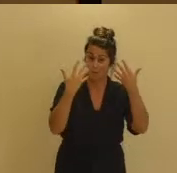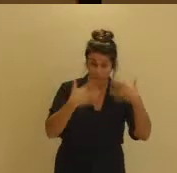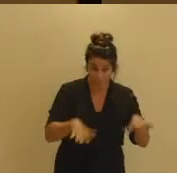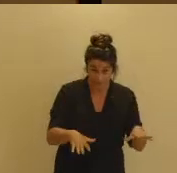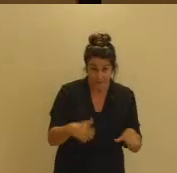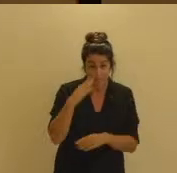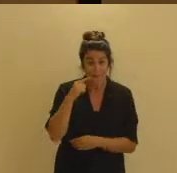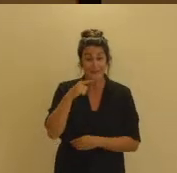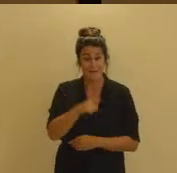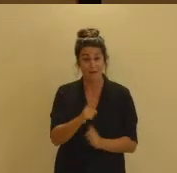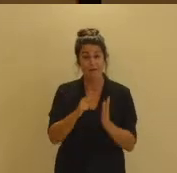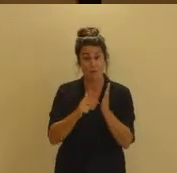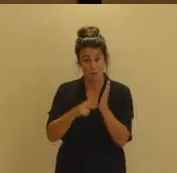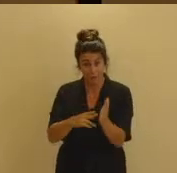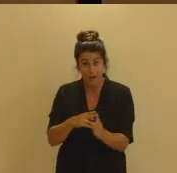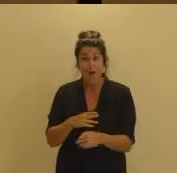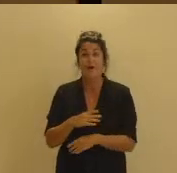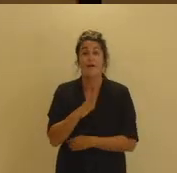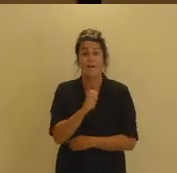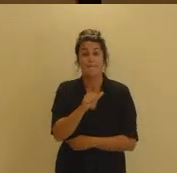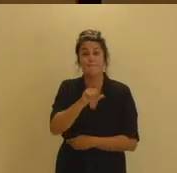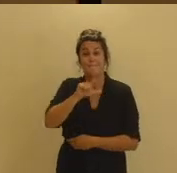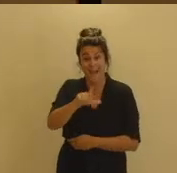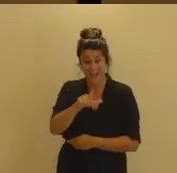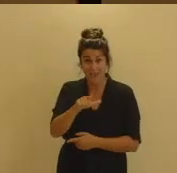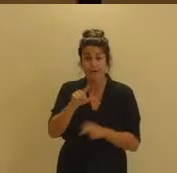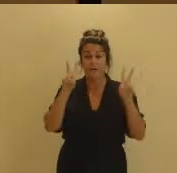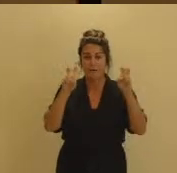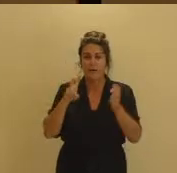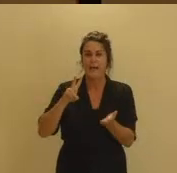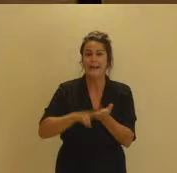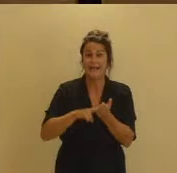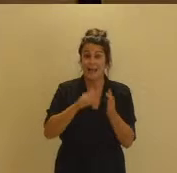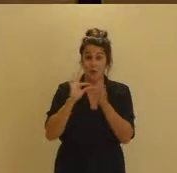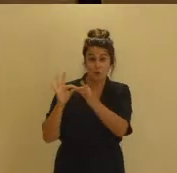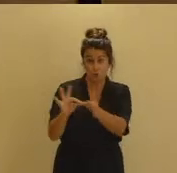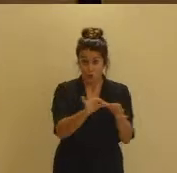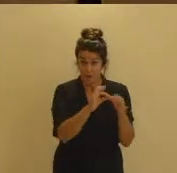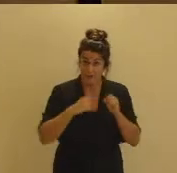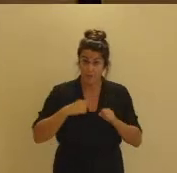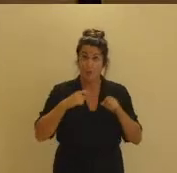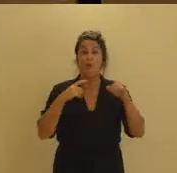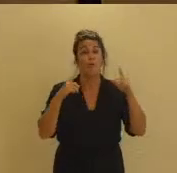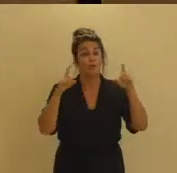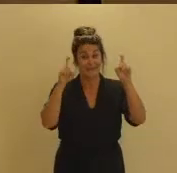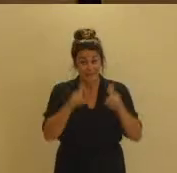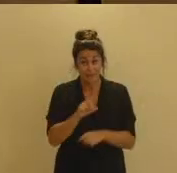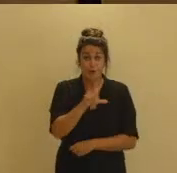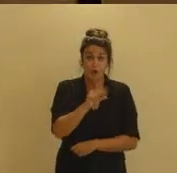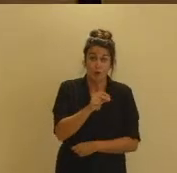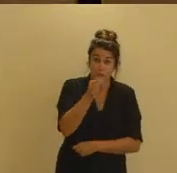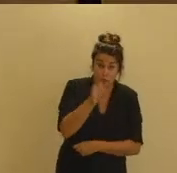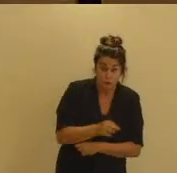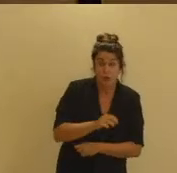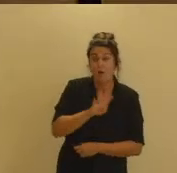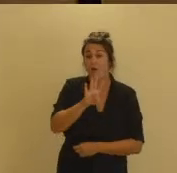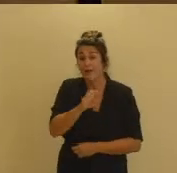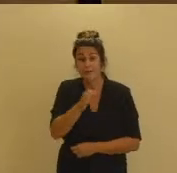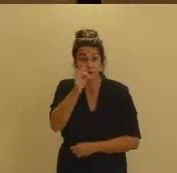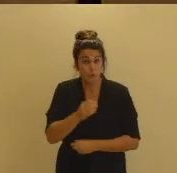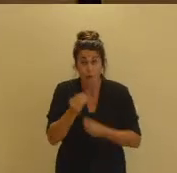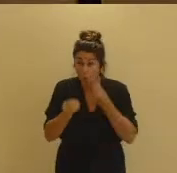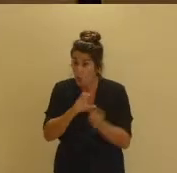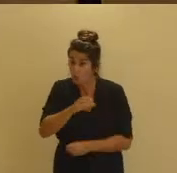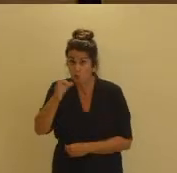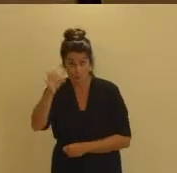réel solidaire fait l'objet d'un abattement en concurrence de 30%, 40%, 50%, 60%, 80%, 90% ou